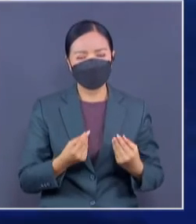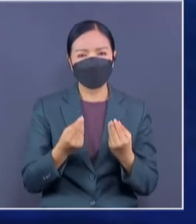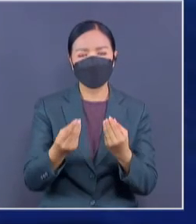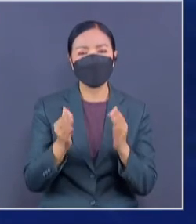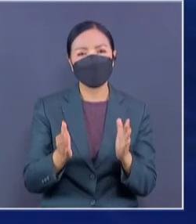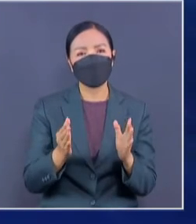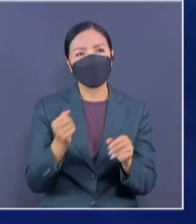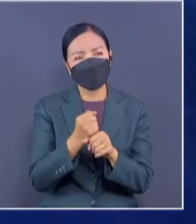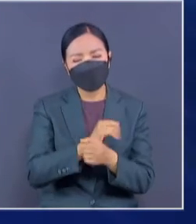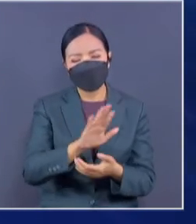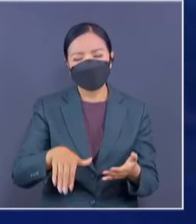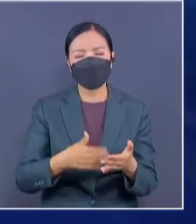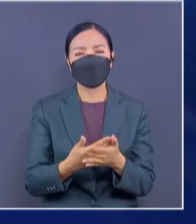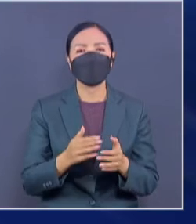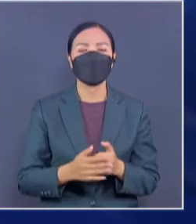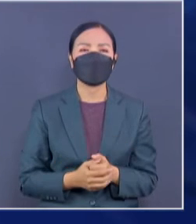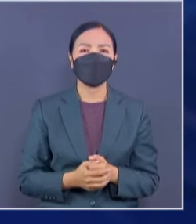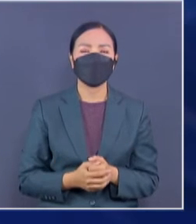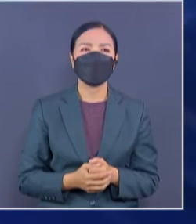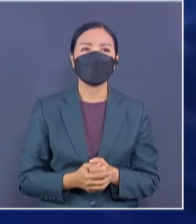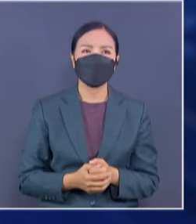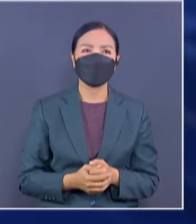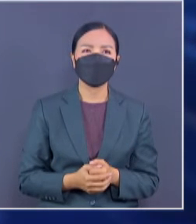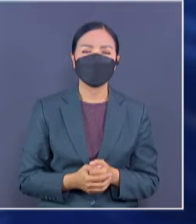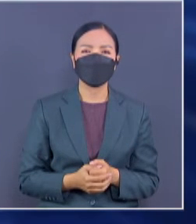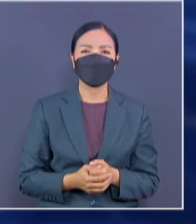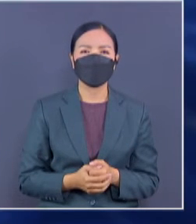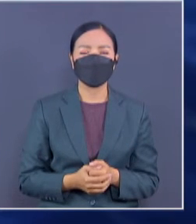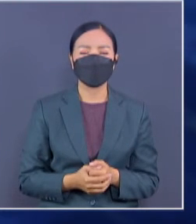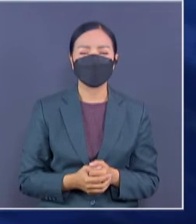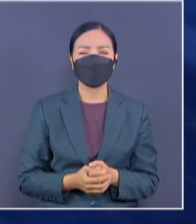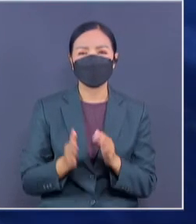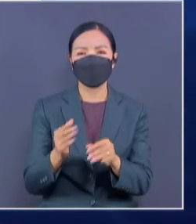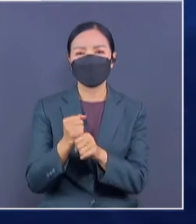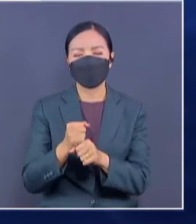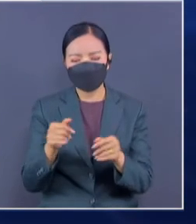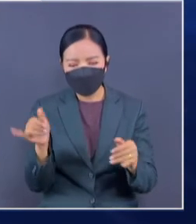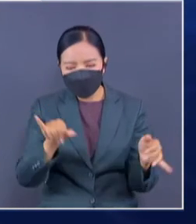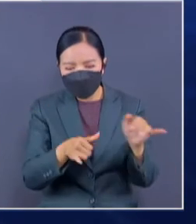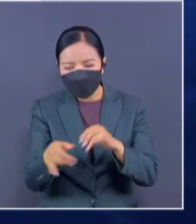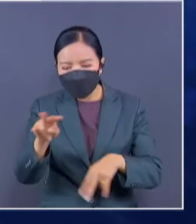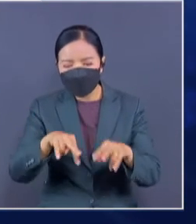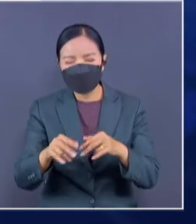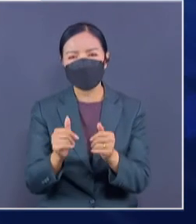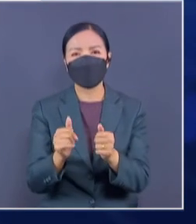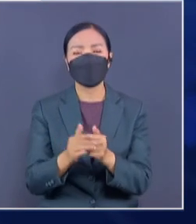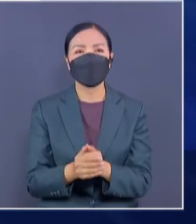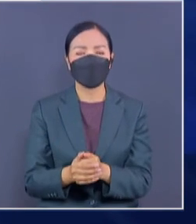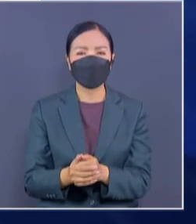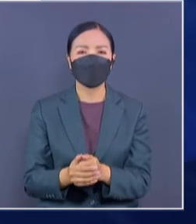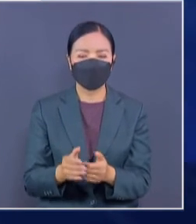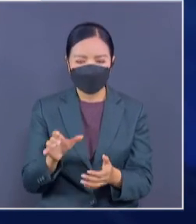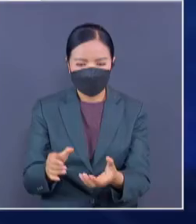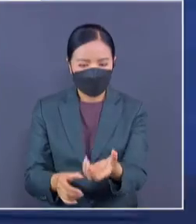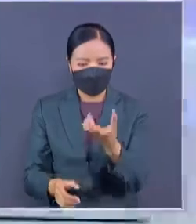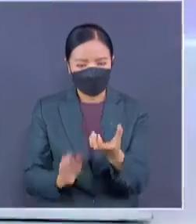ผู้ที่เกี่ยวข้องทุกคนครับที่เรื่องราวดีๆแบบนี้มันเกิดขึ้นชื่นชมเจ้าหน้าที่ไปด้วยนะครับ เก็บได้ไม่พอนะกลับมาทำความสะ